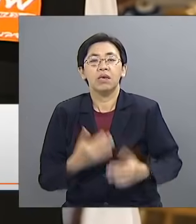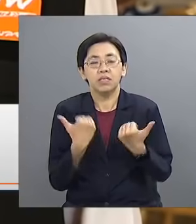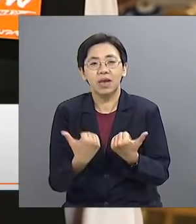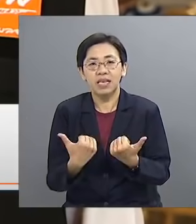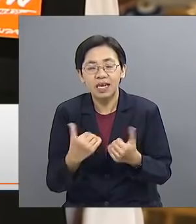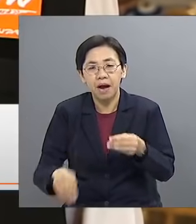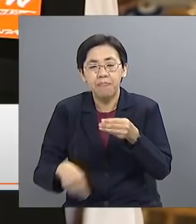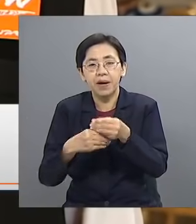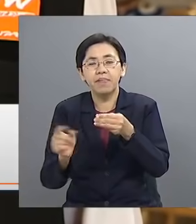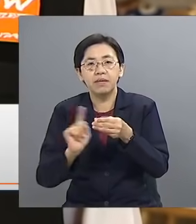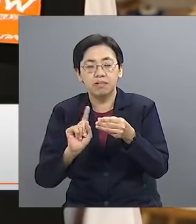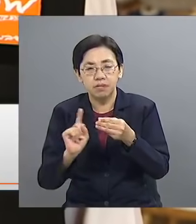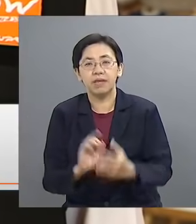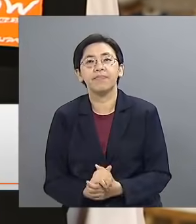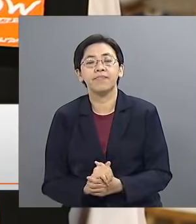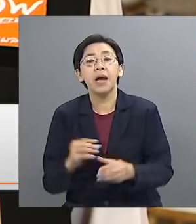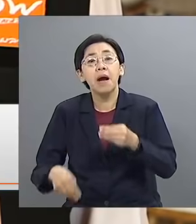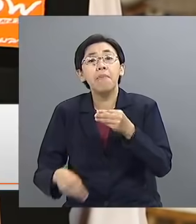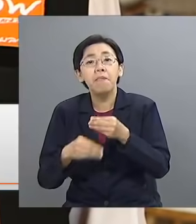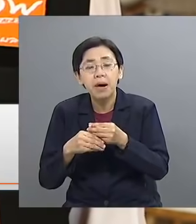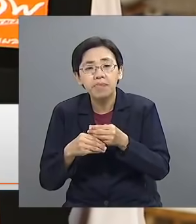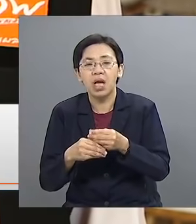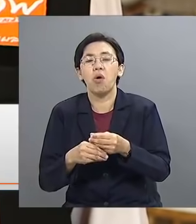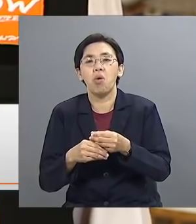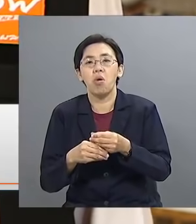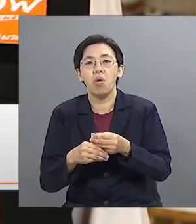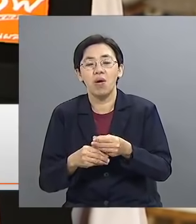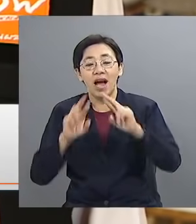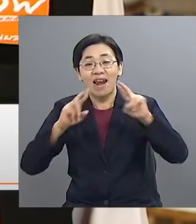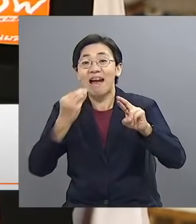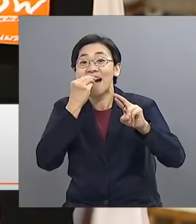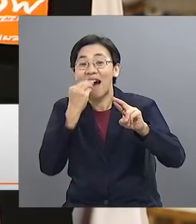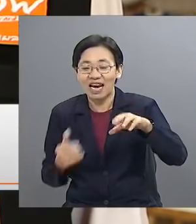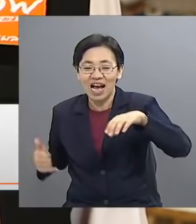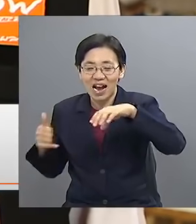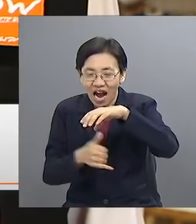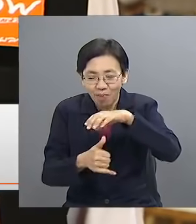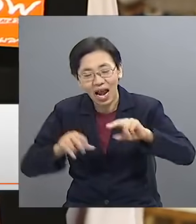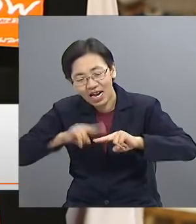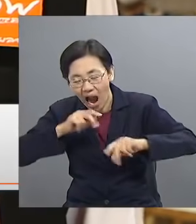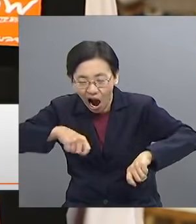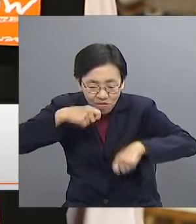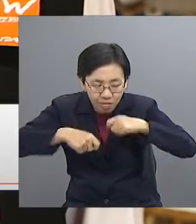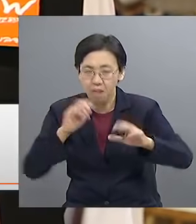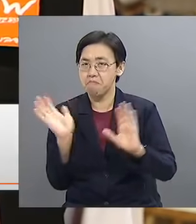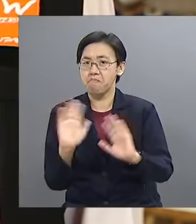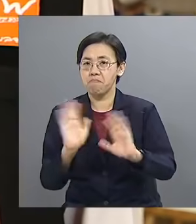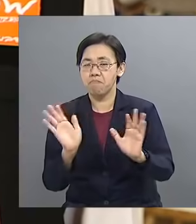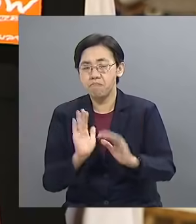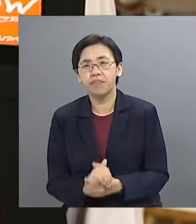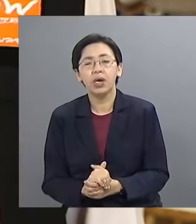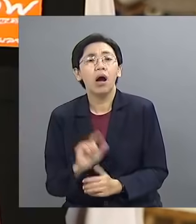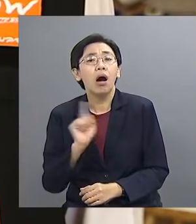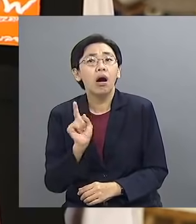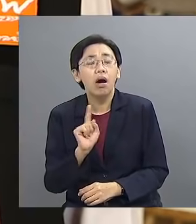ป็นเรื่องเกี่ยวกับการห้ามนั่งทานอาหารที่ร้านเนี่ย6 โมงเช้าถึง3 ทุ่มเนี่ยอันนี้ประชาชนทั่วไปหรือร้านค้าประกอบการอาจจะยังไม่รู้